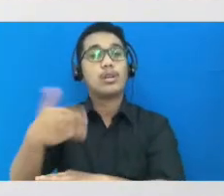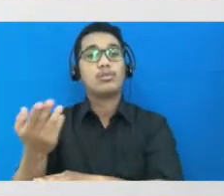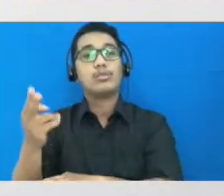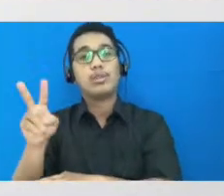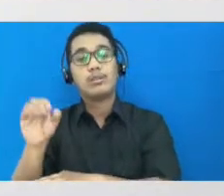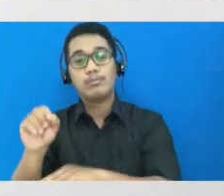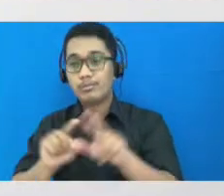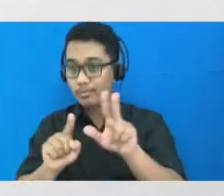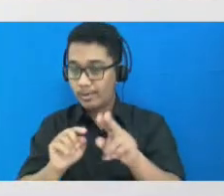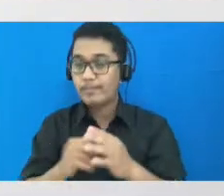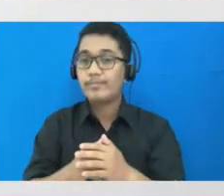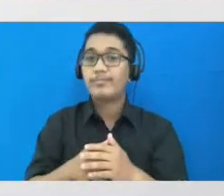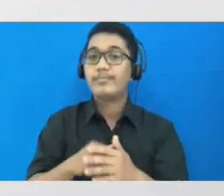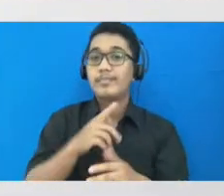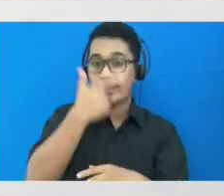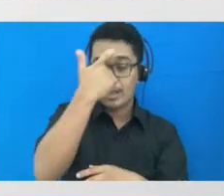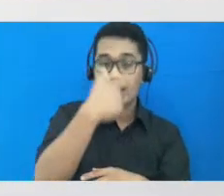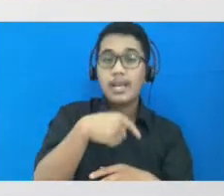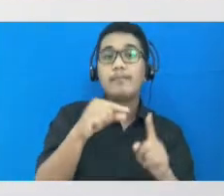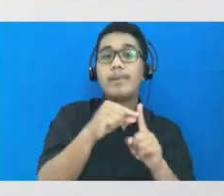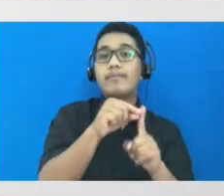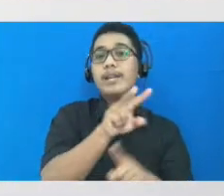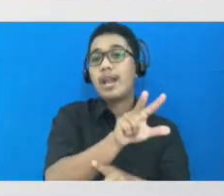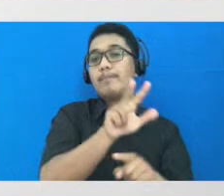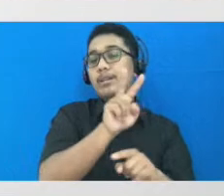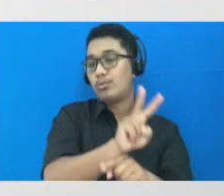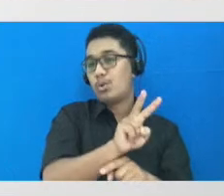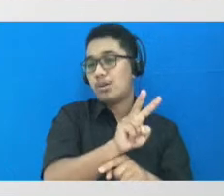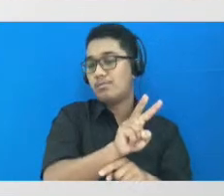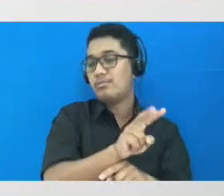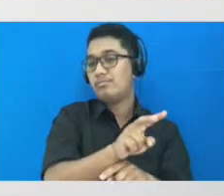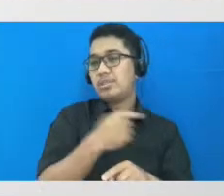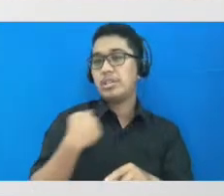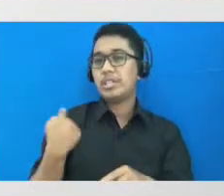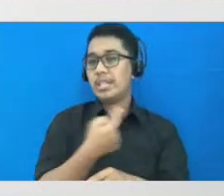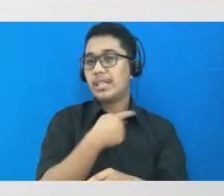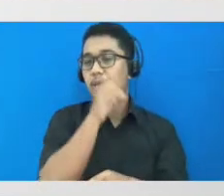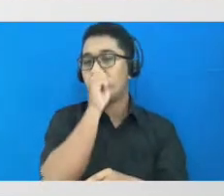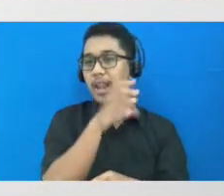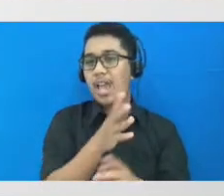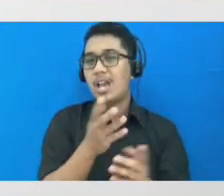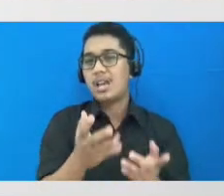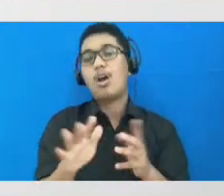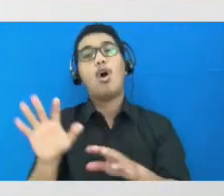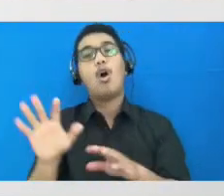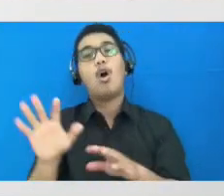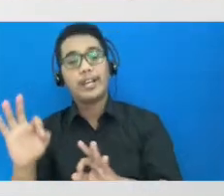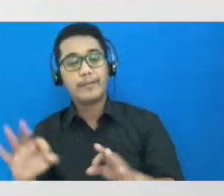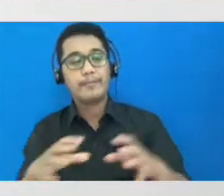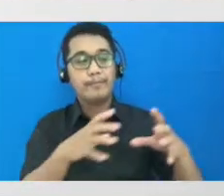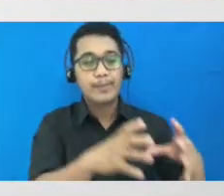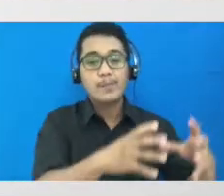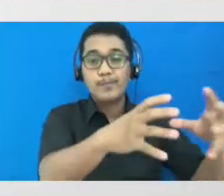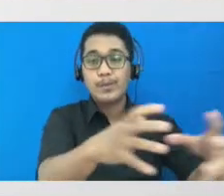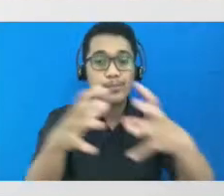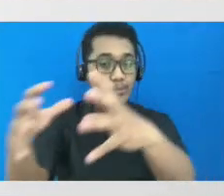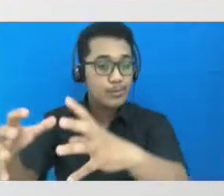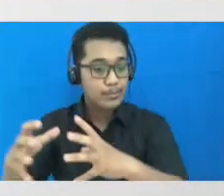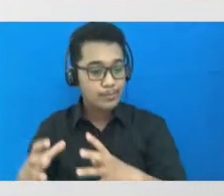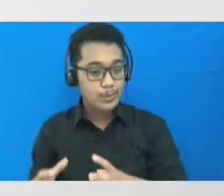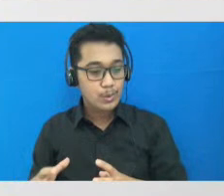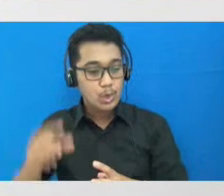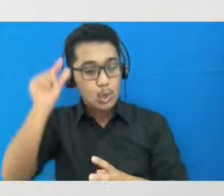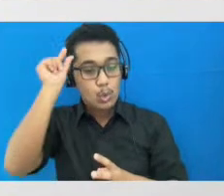trust di dalam PP 82, maka kita menekankan adanya teritorialitas sebagai dasar